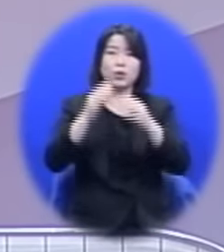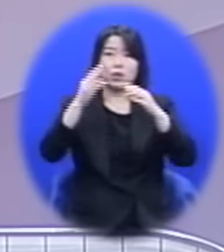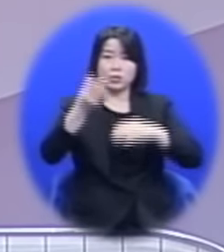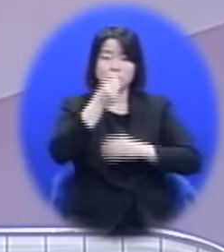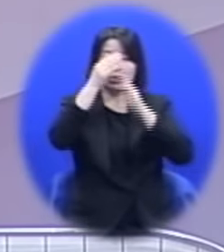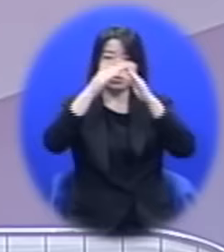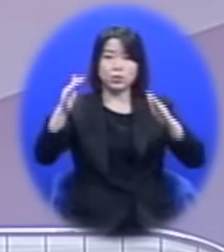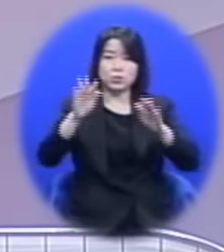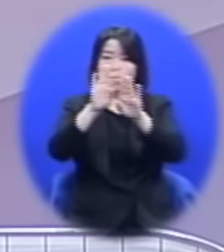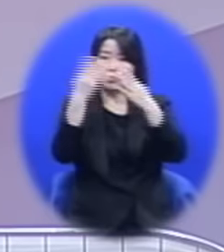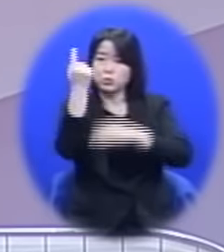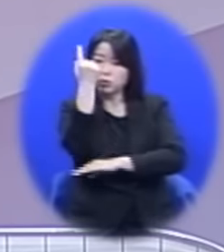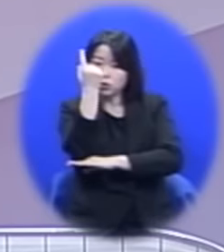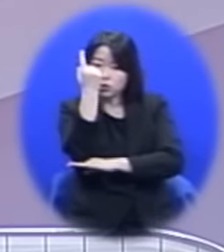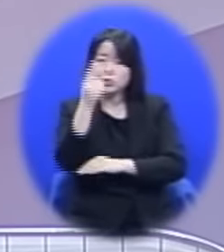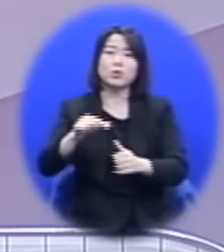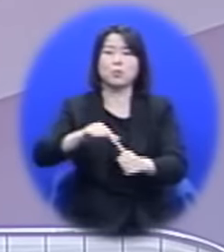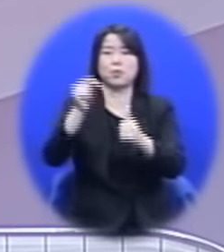뽑힙니다.